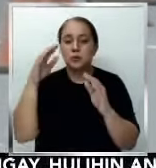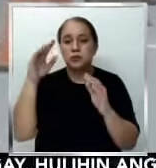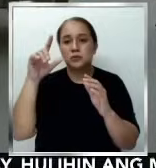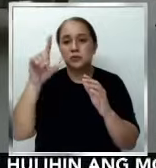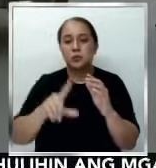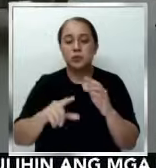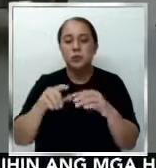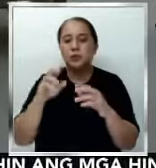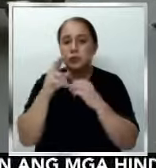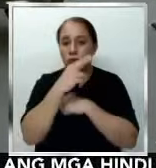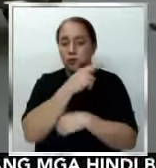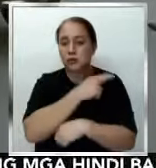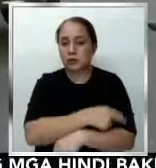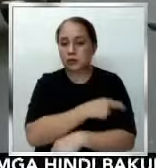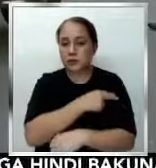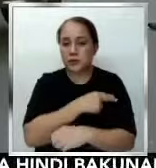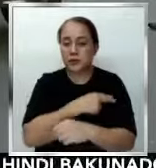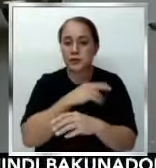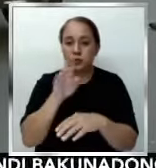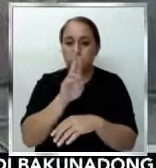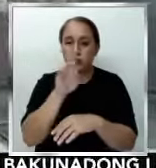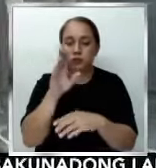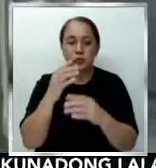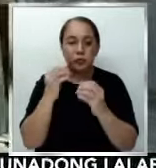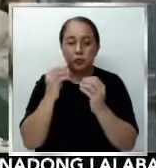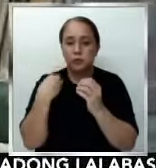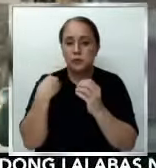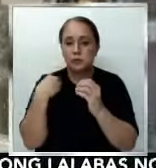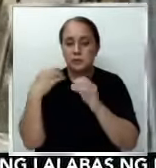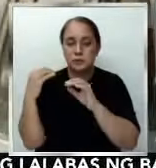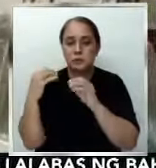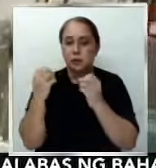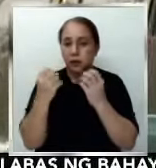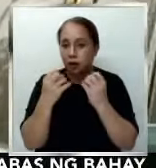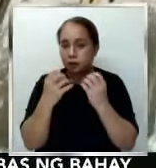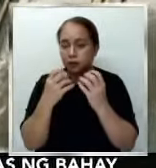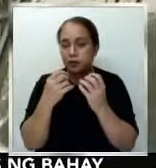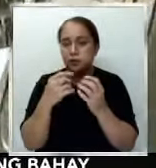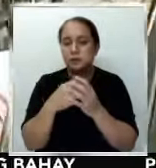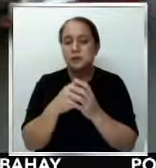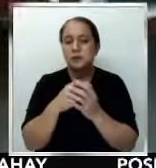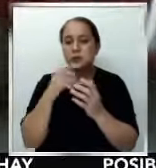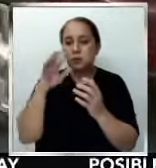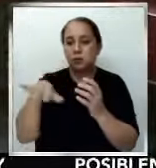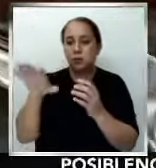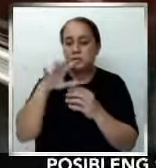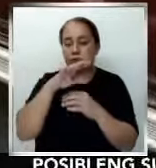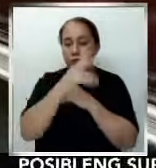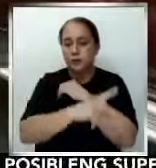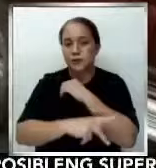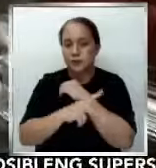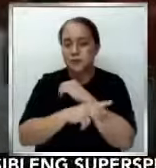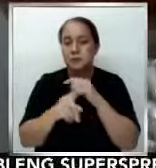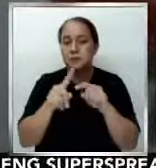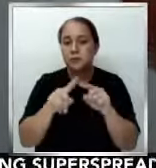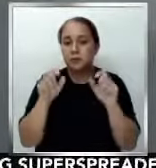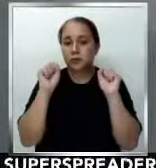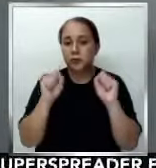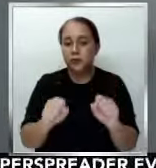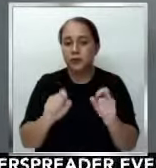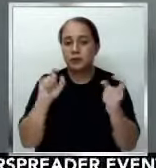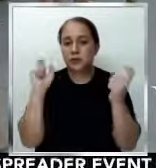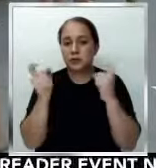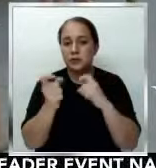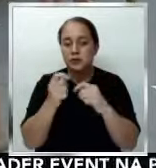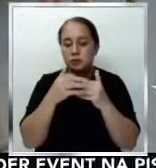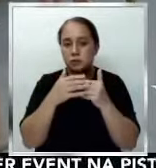sa ngayon at wala pang naitatalang surge sa 16 na munisipalidad at 7 syudad sa probinsya. Pero pwede raw itong magbago sa mga susunod na